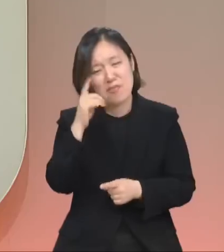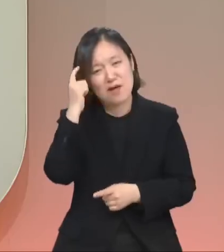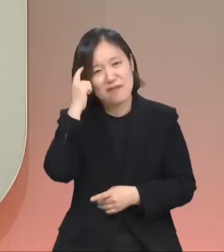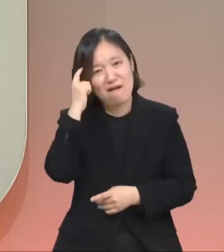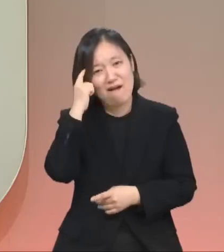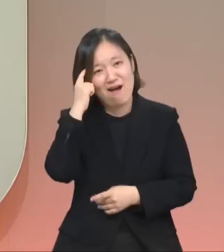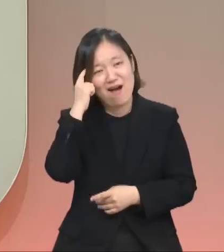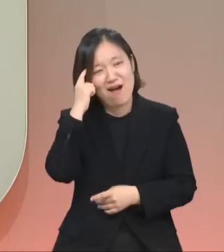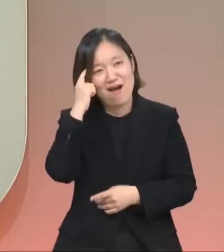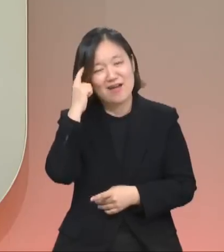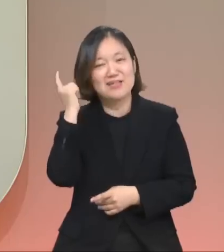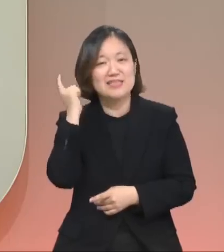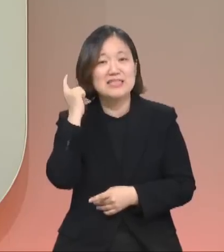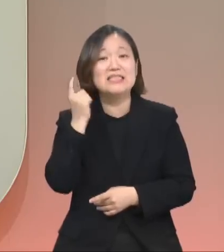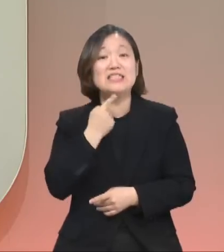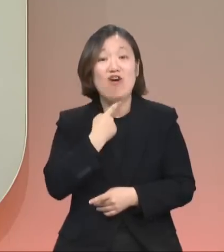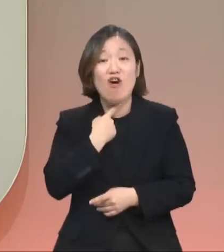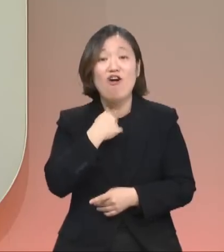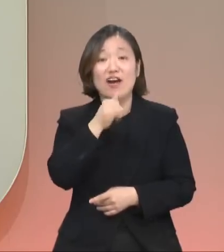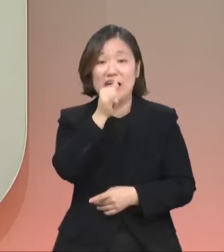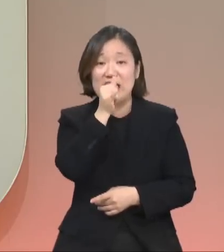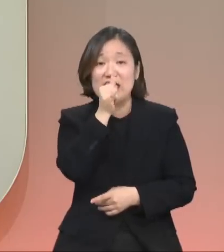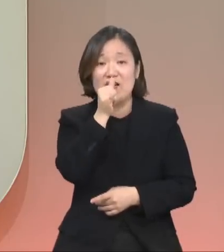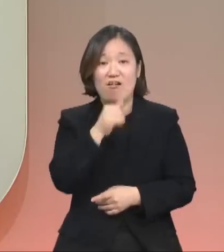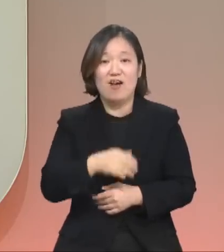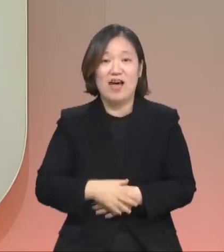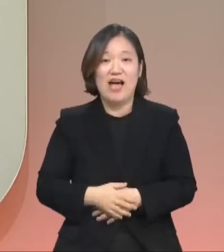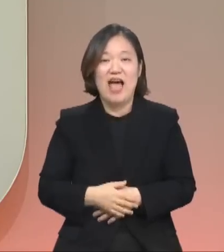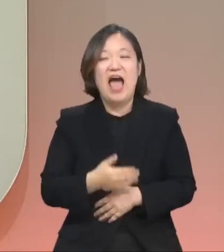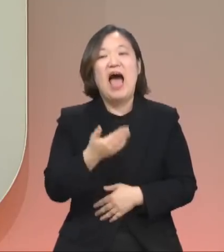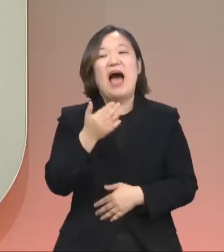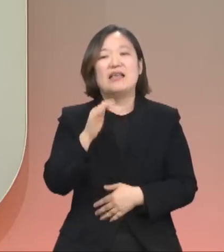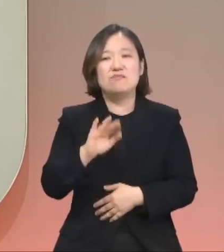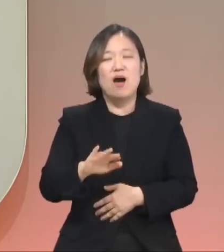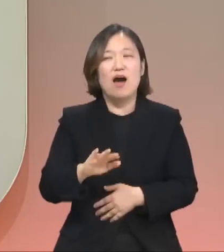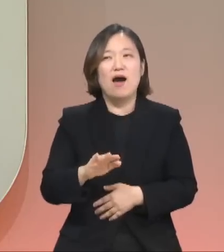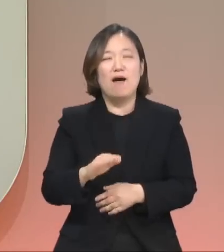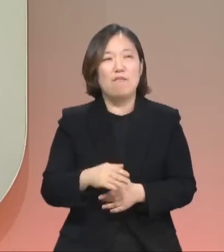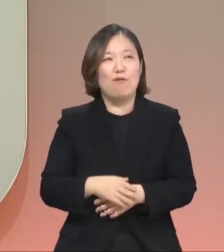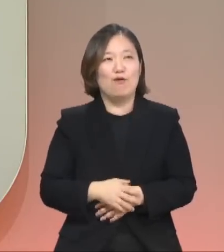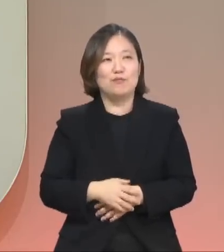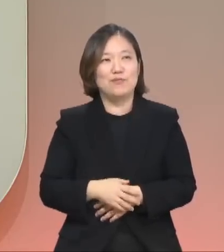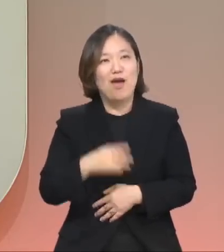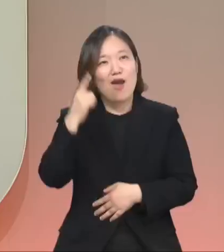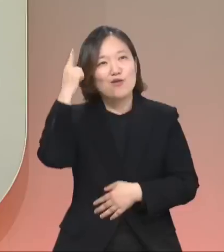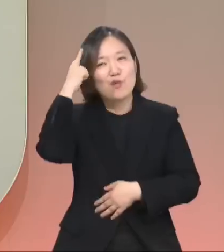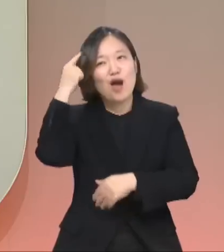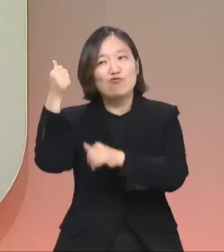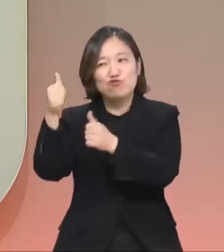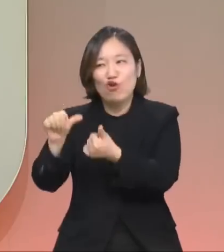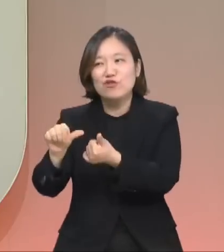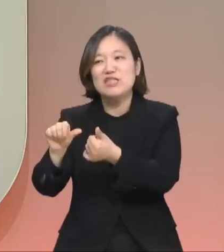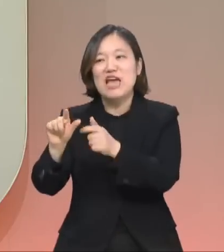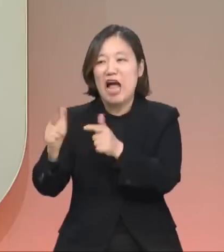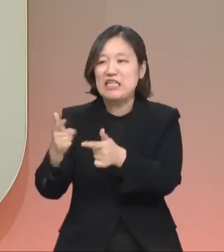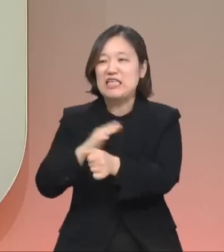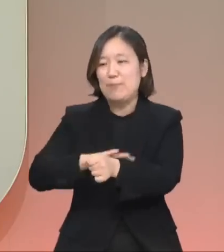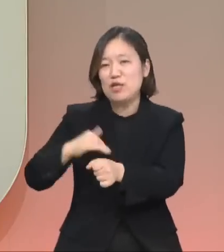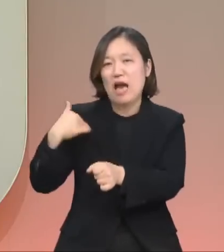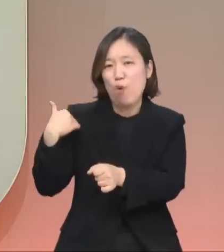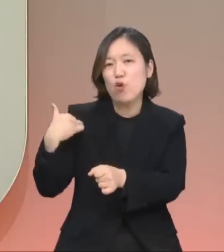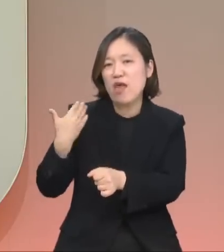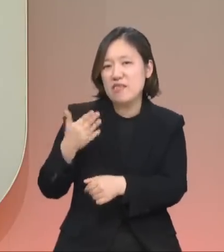그렇게들은 바가 있어서 근데 뭐 완전 내사 상태는 였는지 아닌지 모르겠지만 하여튼 의사가